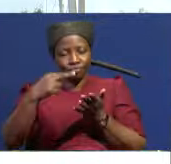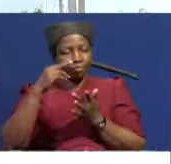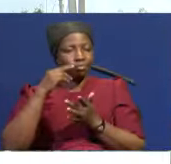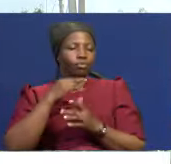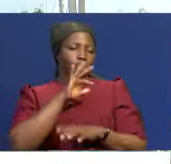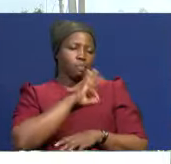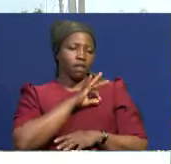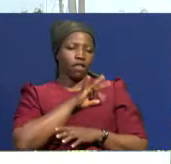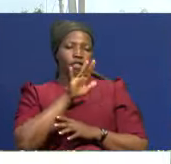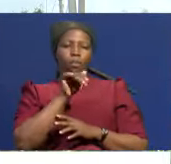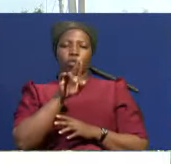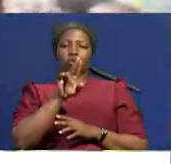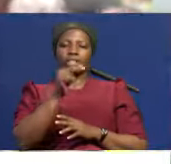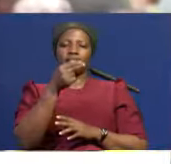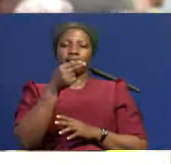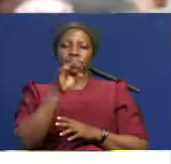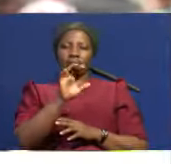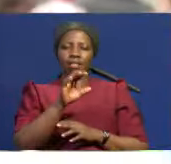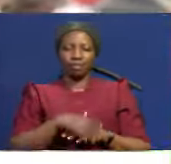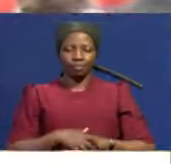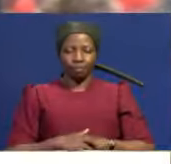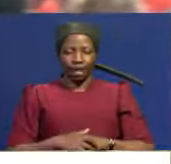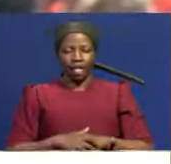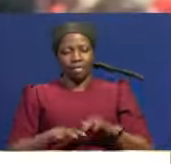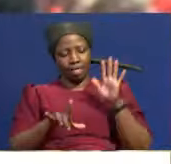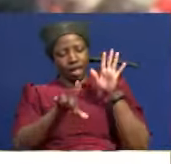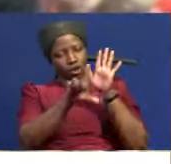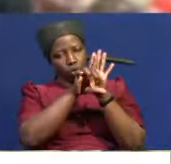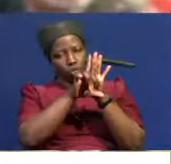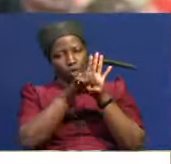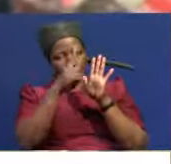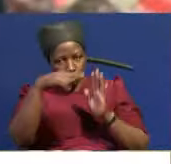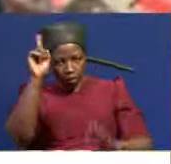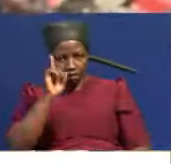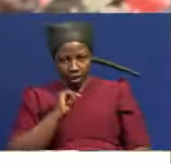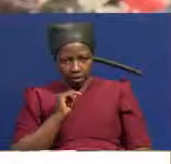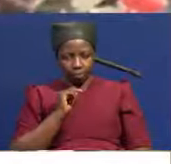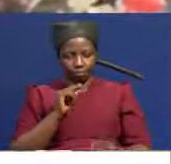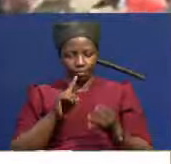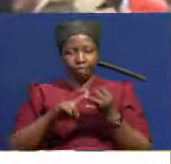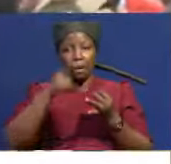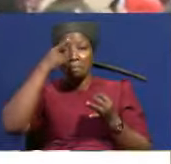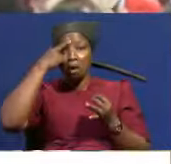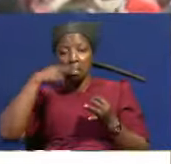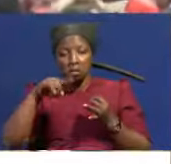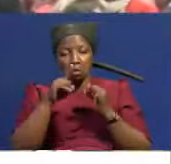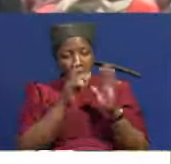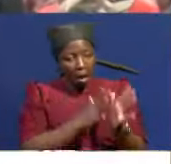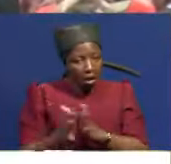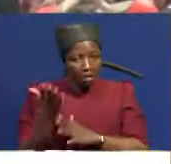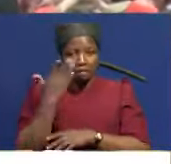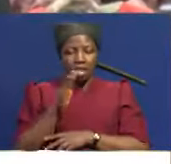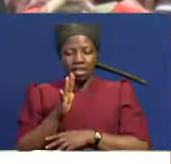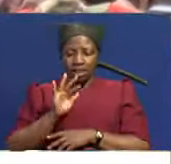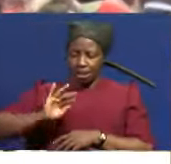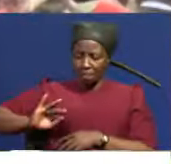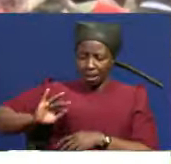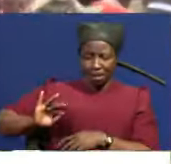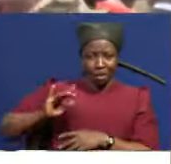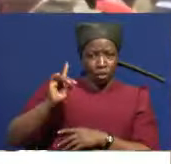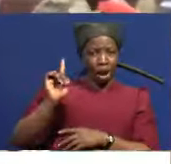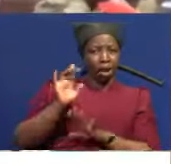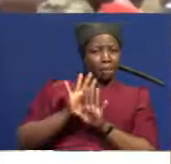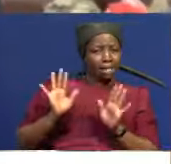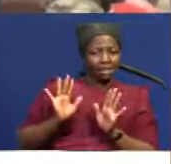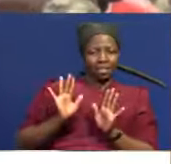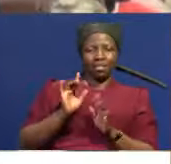the universal health care coverage. Sheria tumepitisha, sera tumepanga, kazi imebaki ni moja,